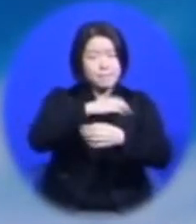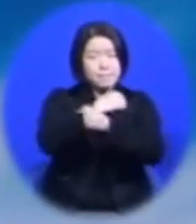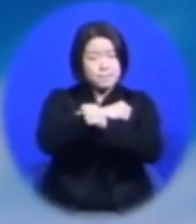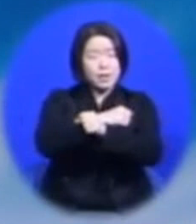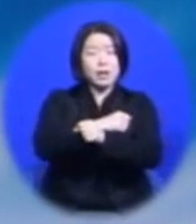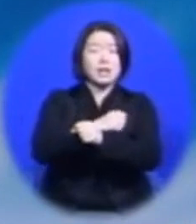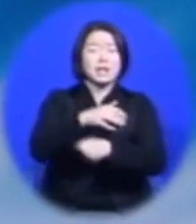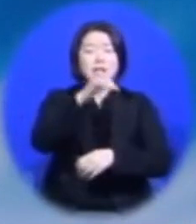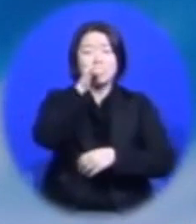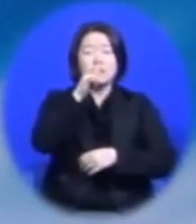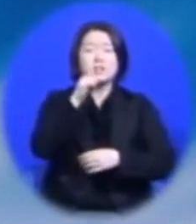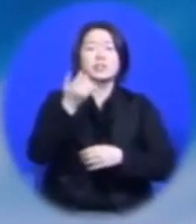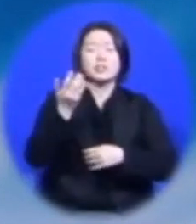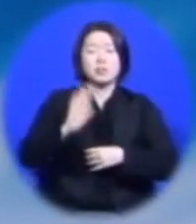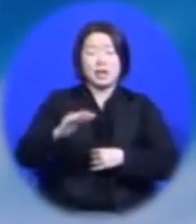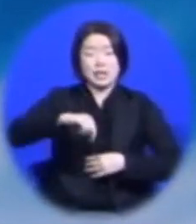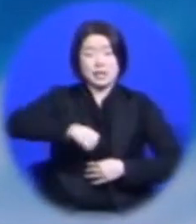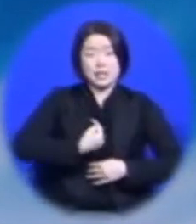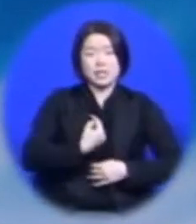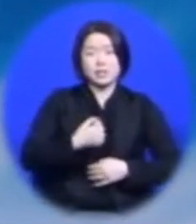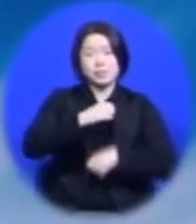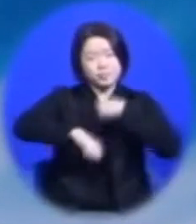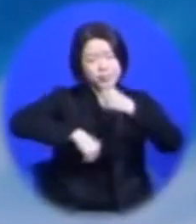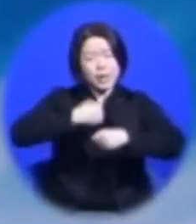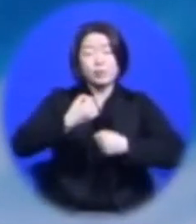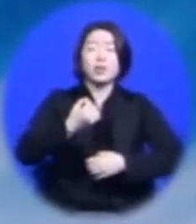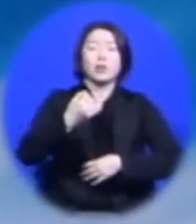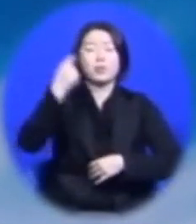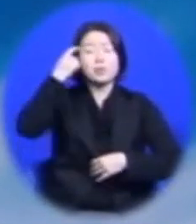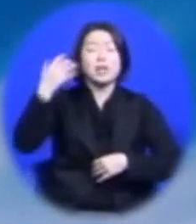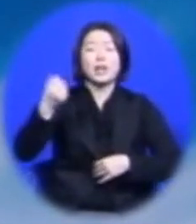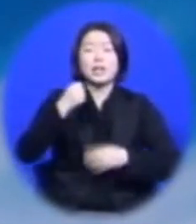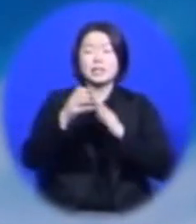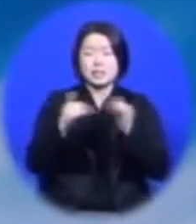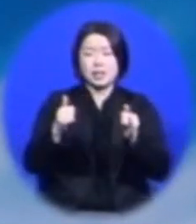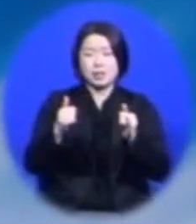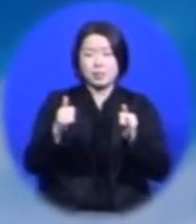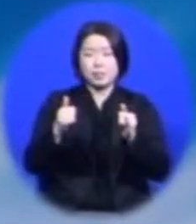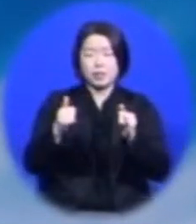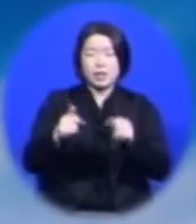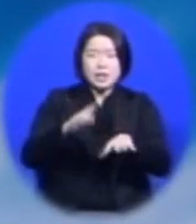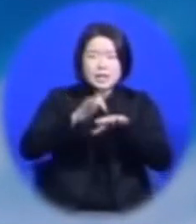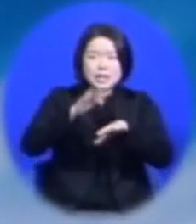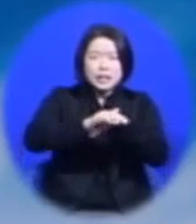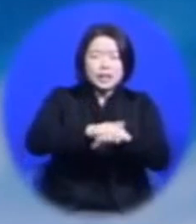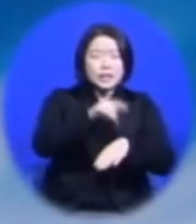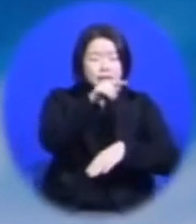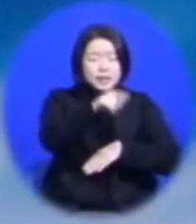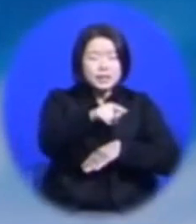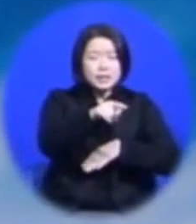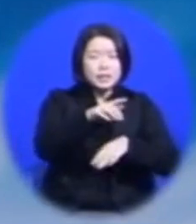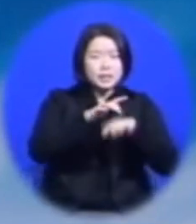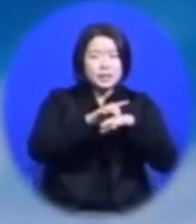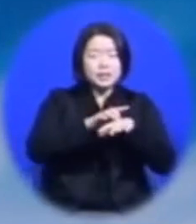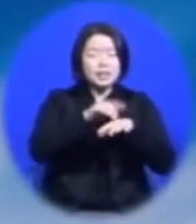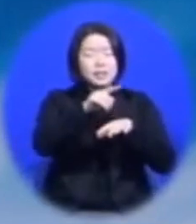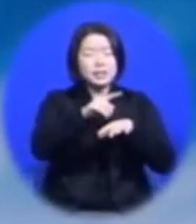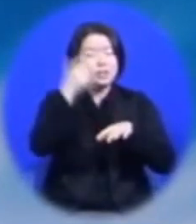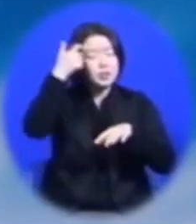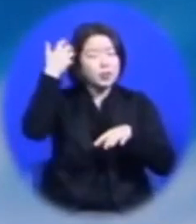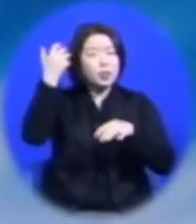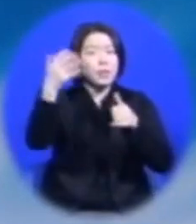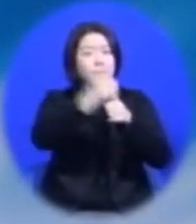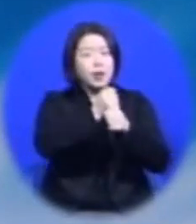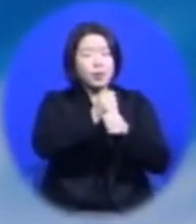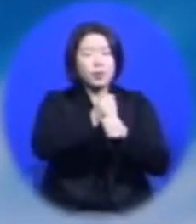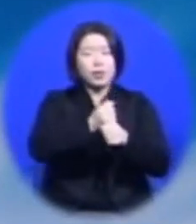있는데도 자신은 자유롭다고 생각하는 사람, 사탄이 그의 영혼을 완전히 소유하고 한번